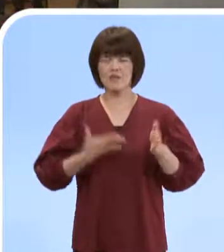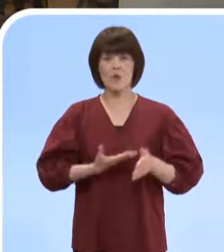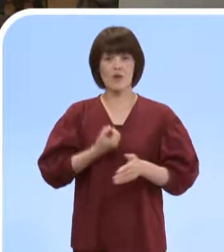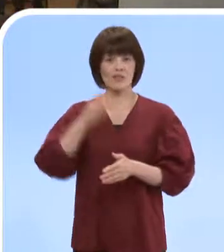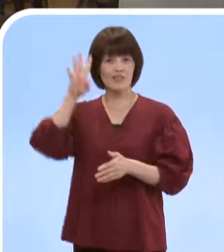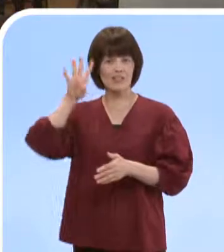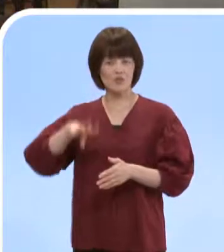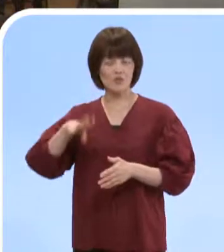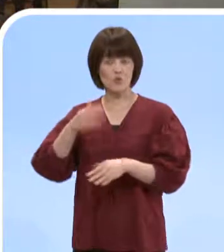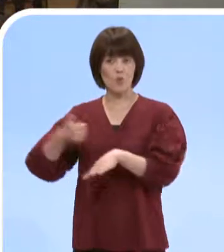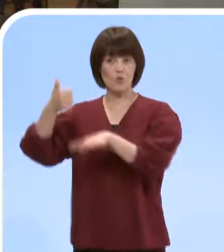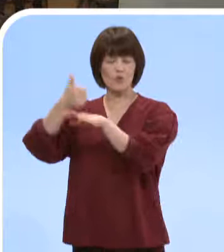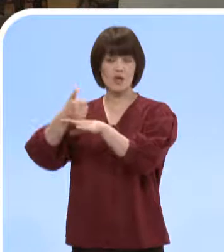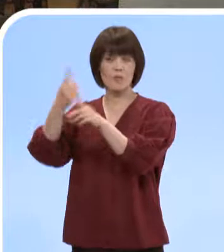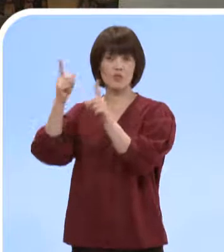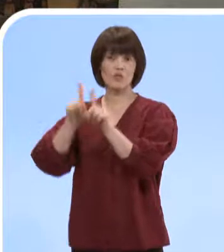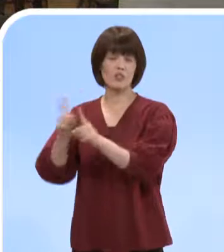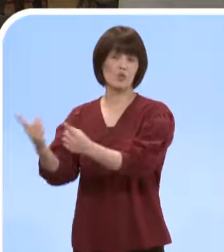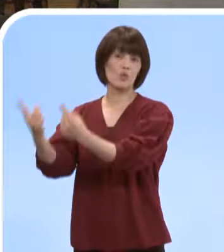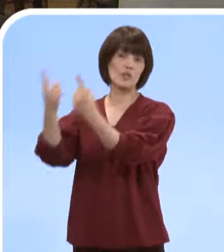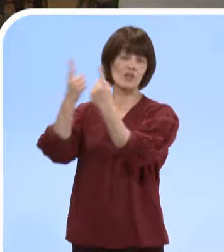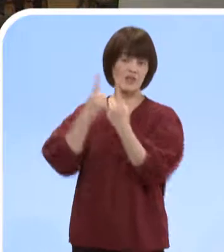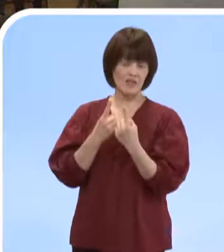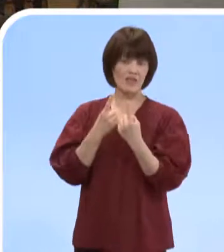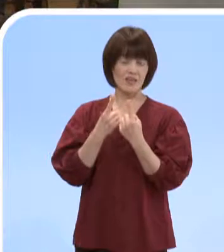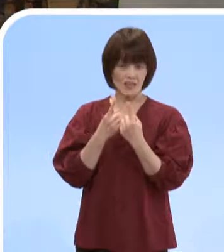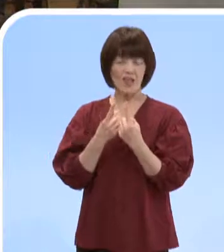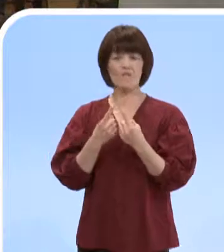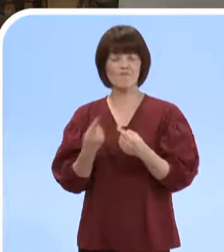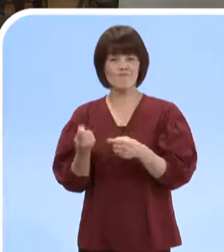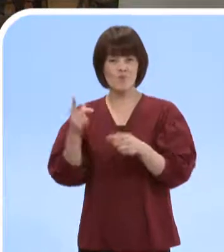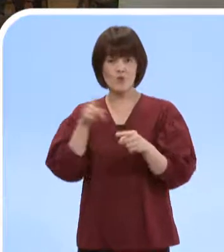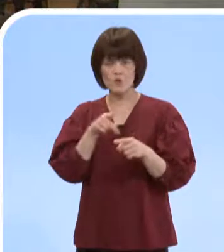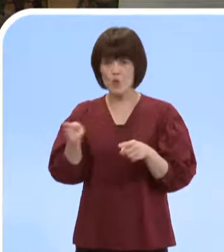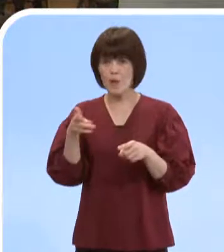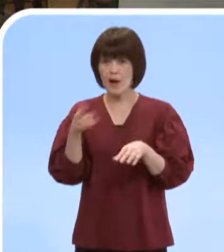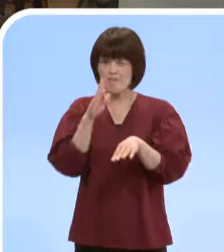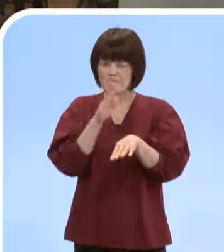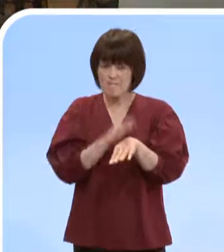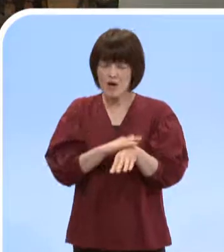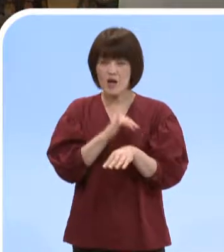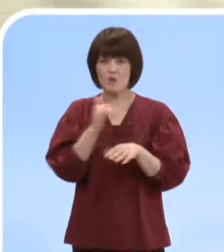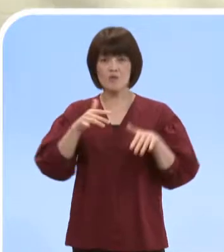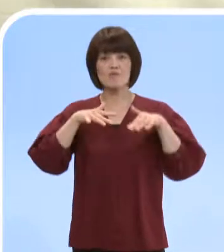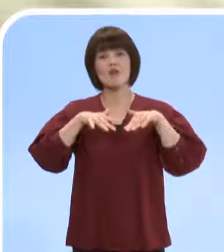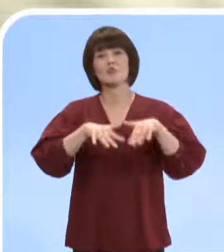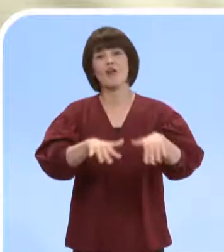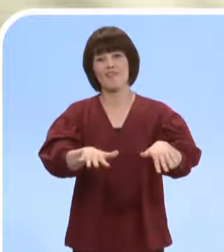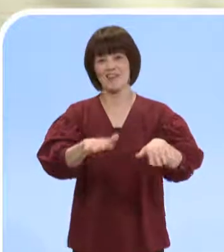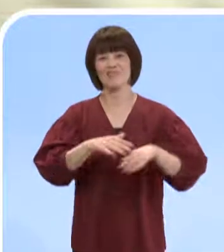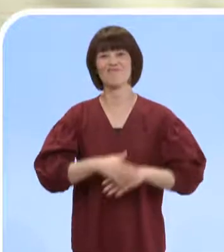と共に伊豆市にやってきた蕎麦職人によって伝えられたと言われています。